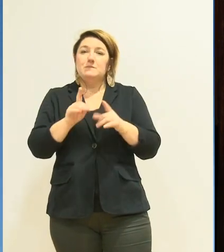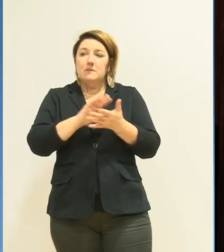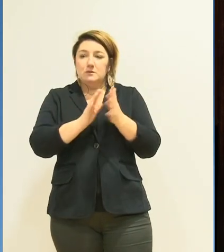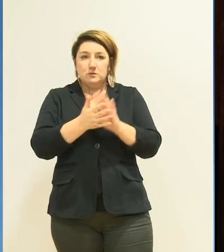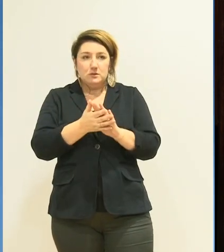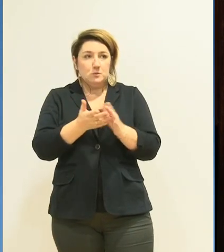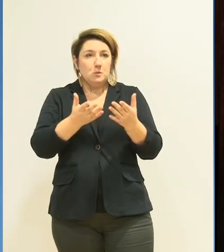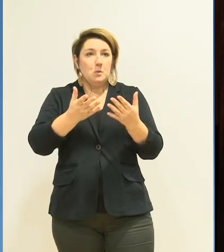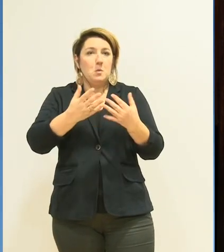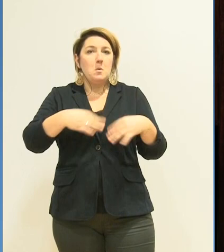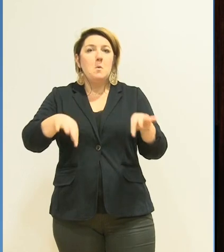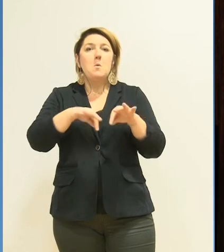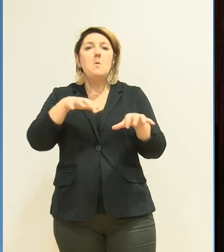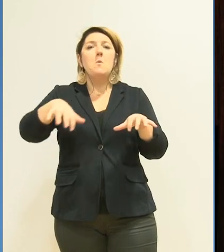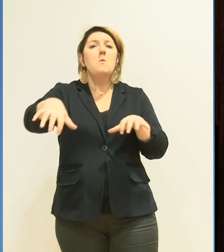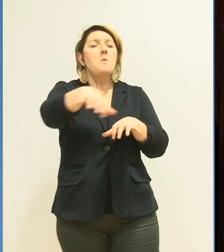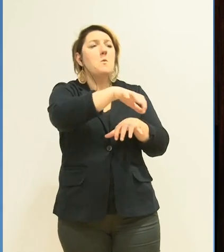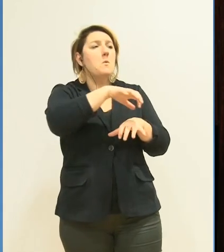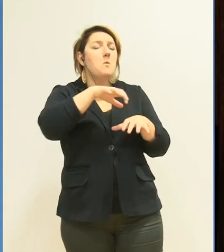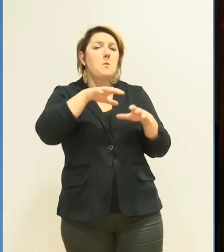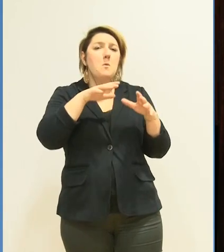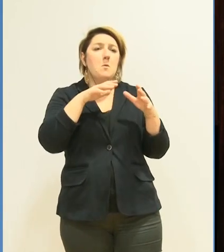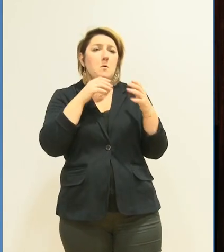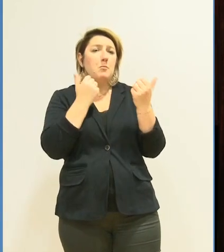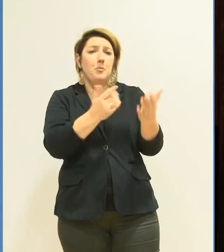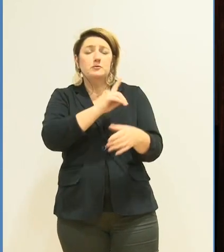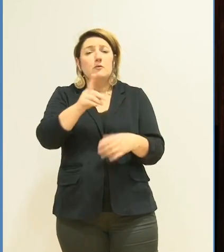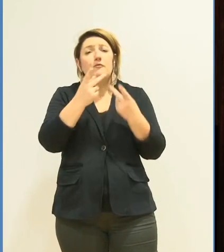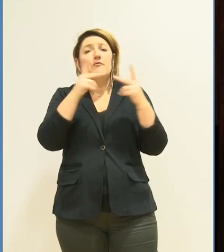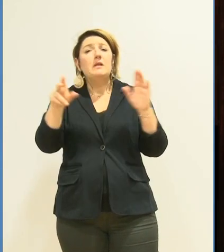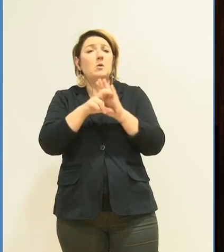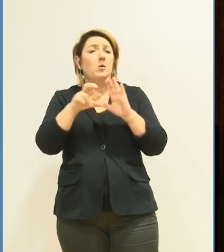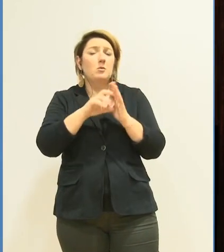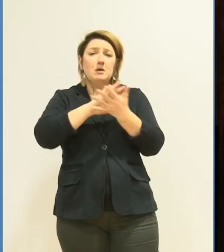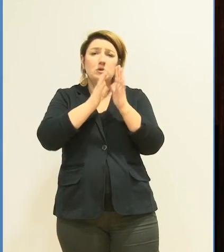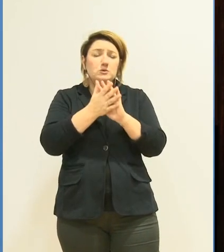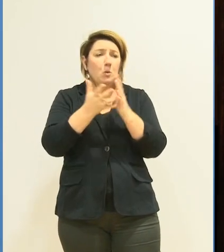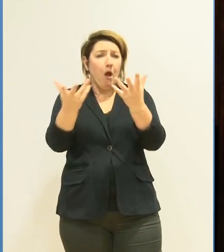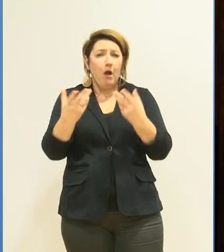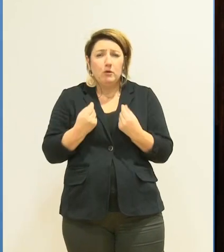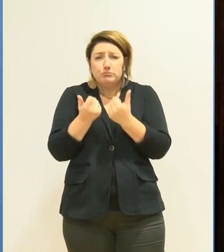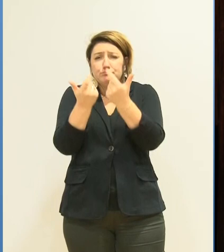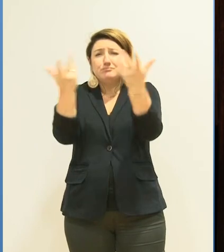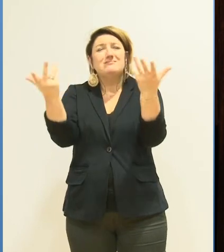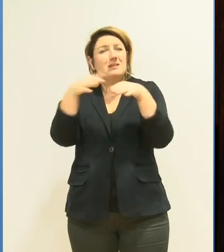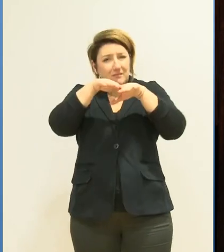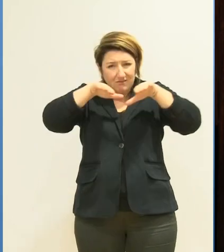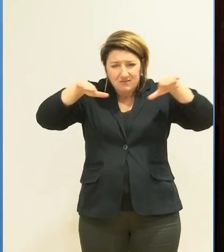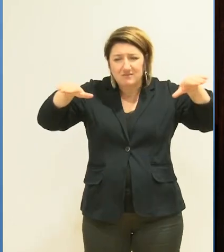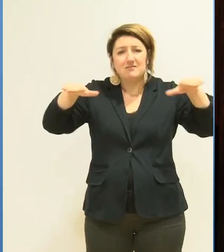la ville de grenoble accueille de très nombreuses associations et le gère dans un processus différent